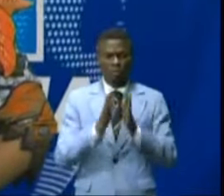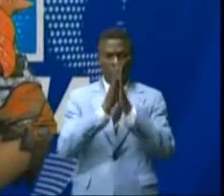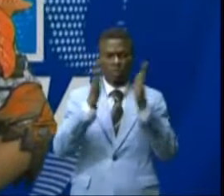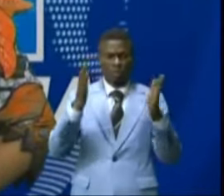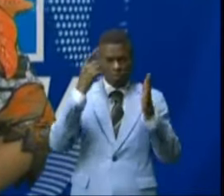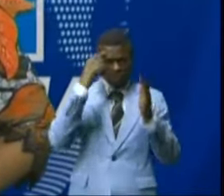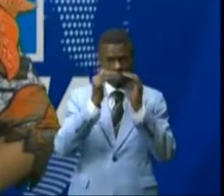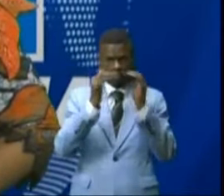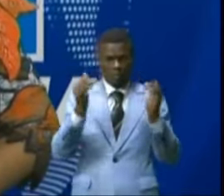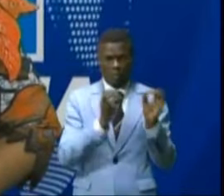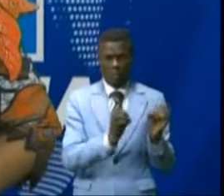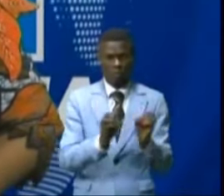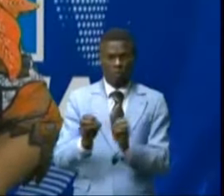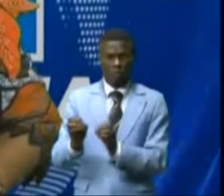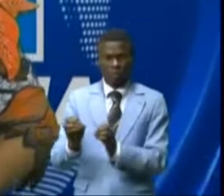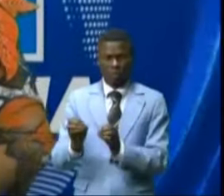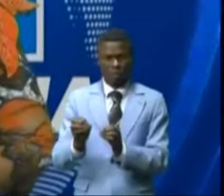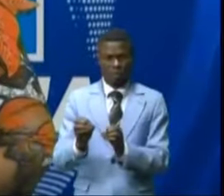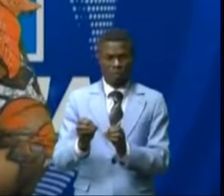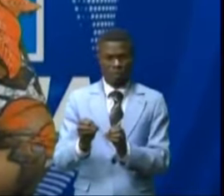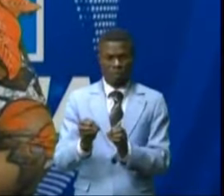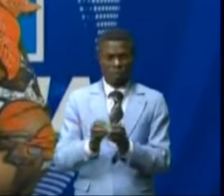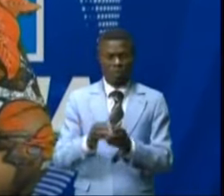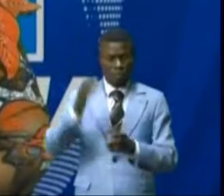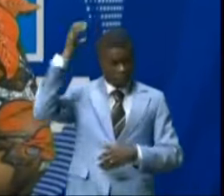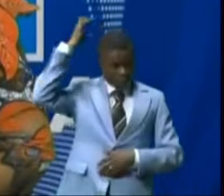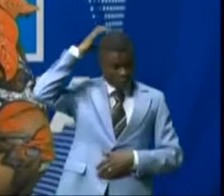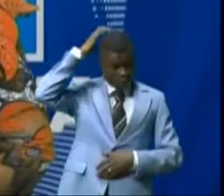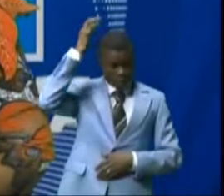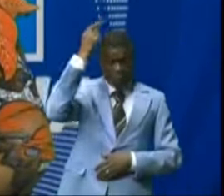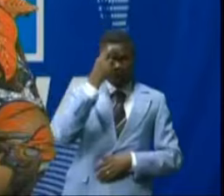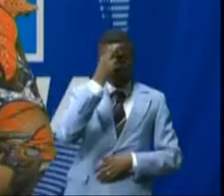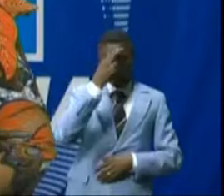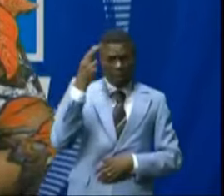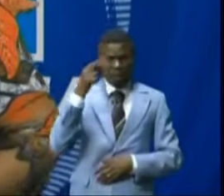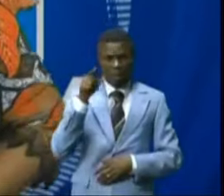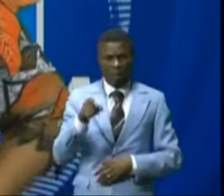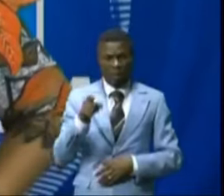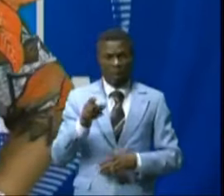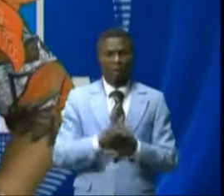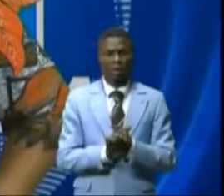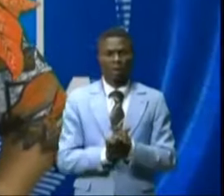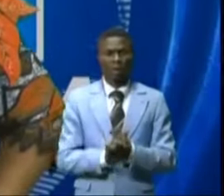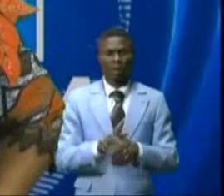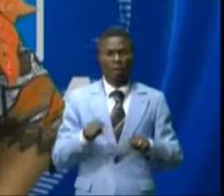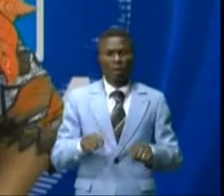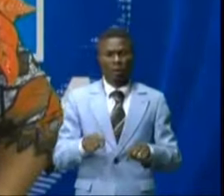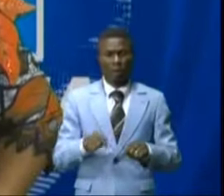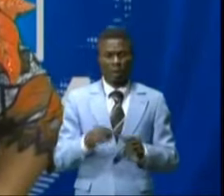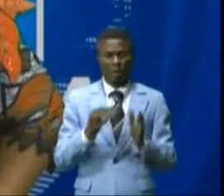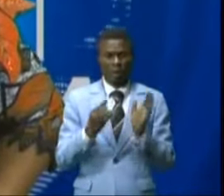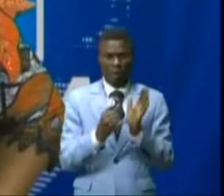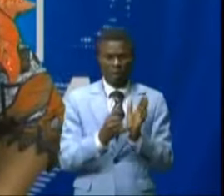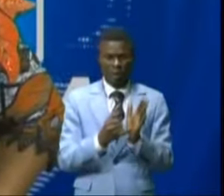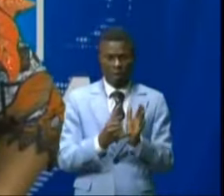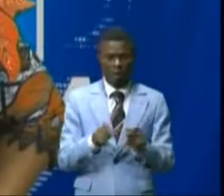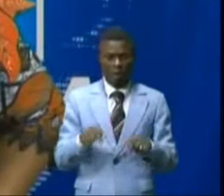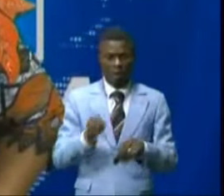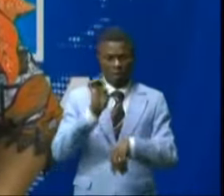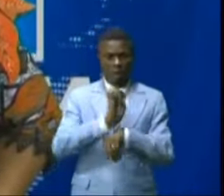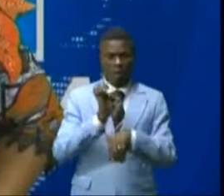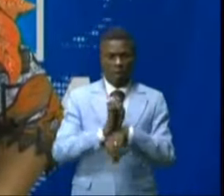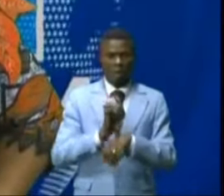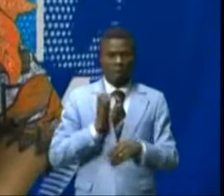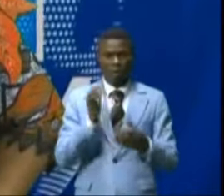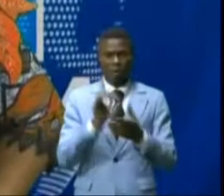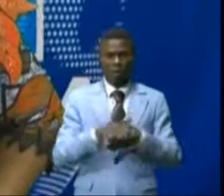la paix a été célébrée par Fridolin Cardinal Ambongo, archevêque métropolitaine de Kinshasa, ce samedi en la cathédrale